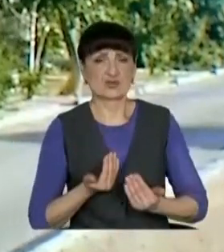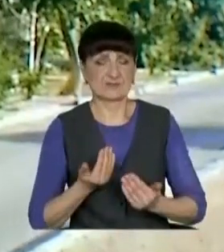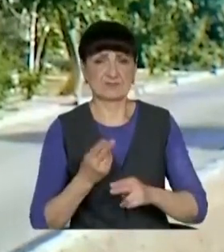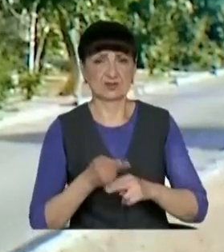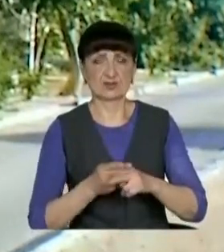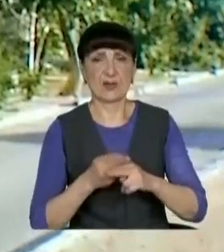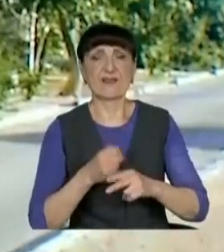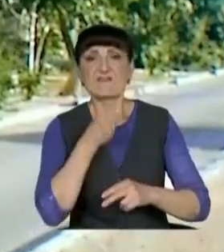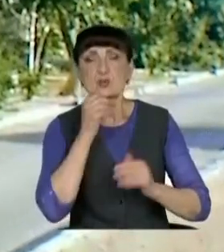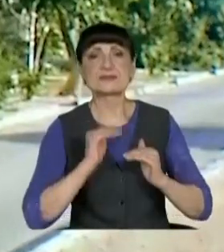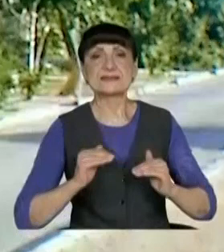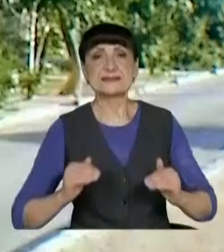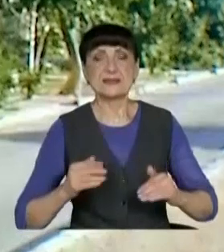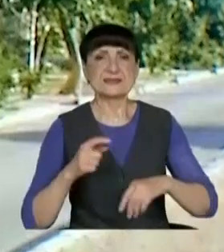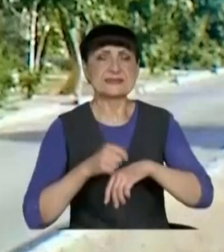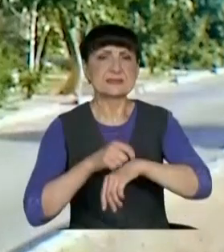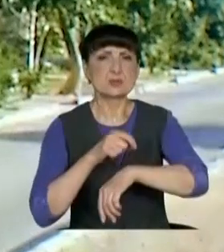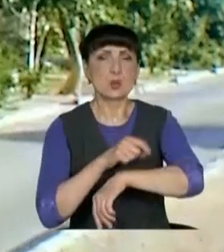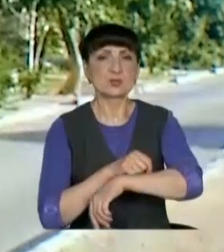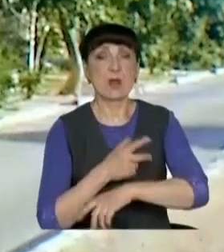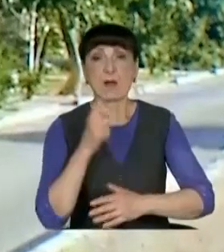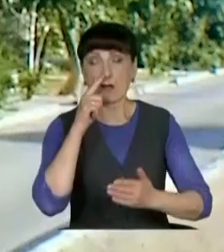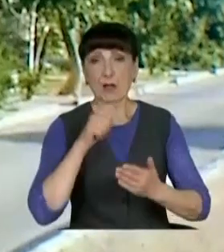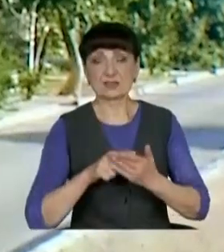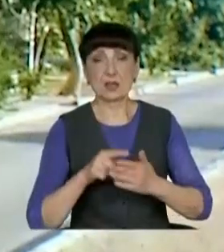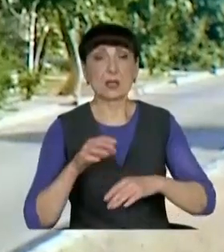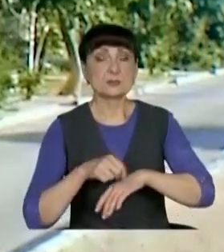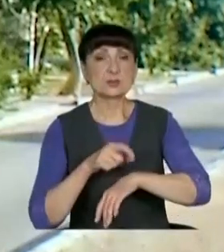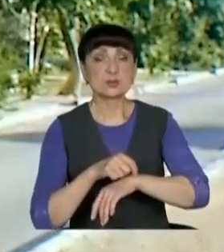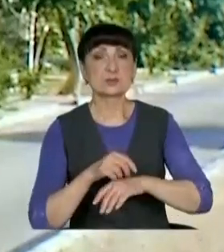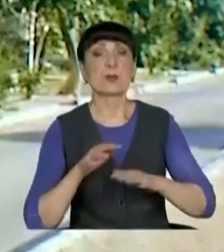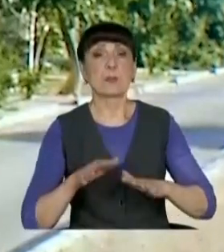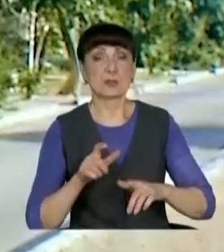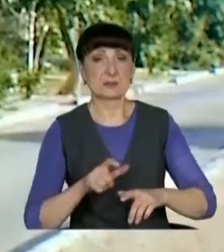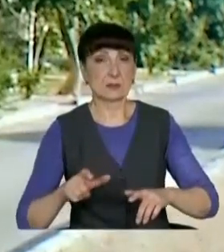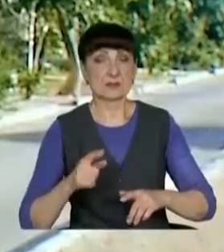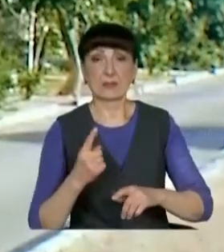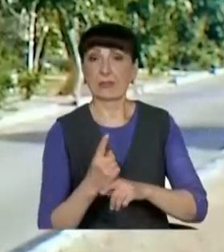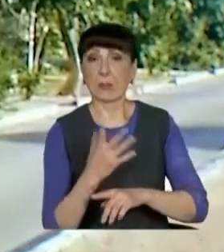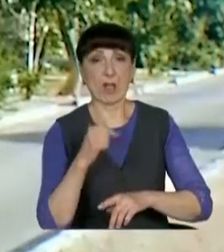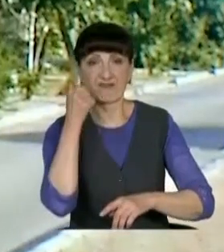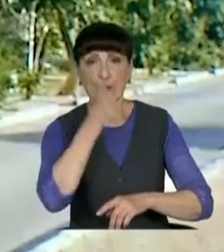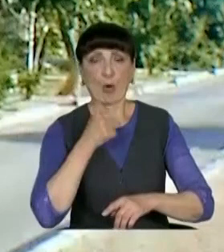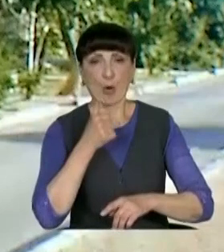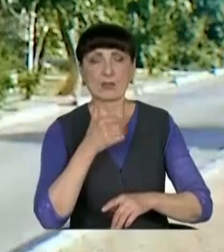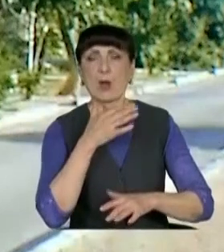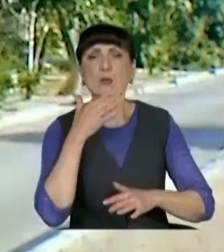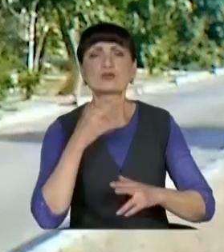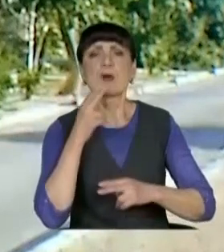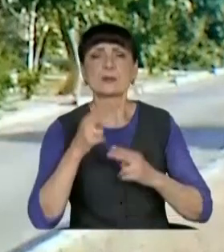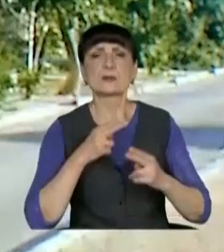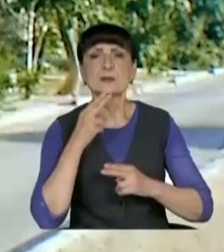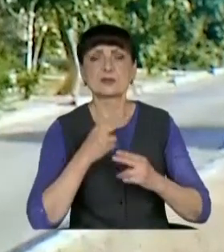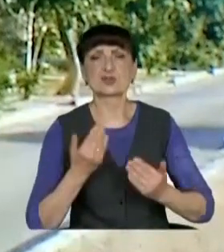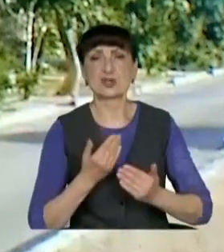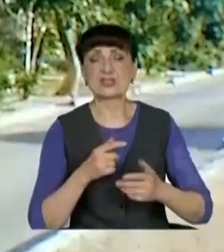жизнь. Взрослые и дети искусаны, и, как оказалось, паразиты атакуют местное население не первый год. А многочисленные обращения в